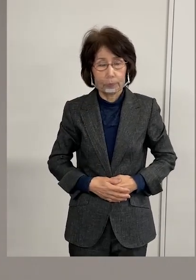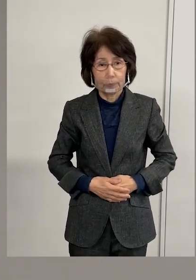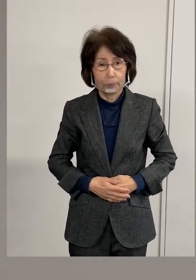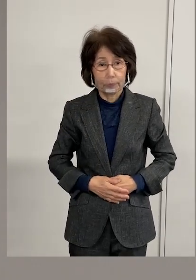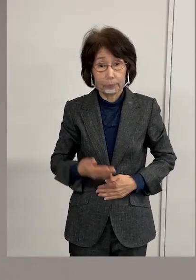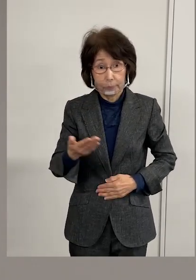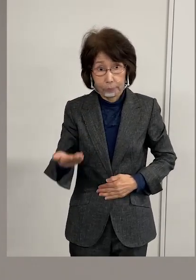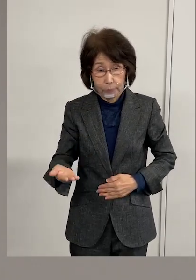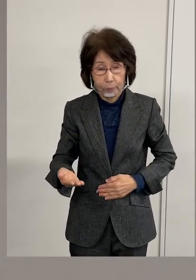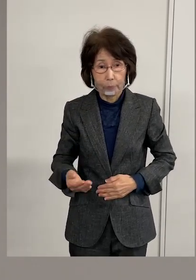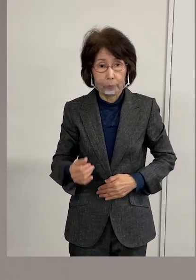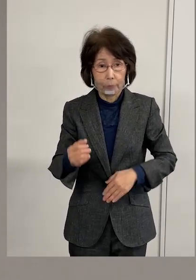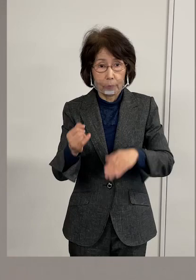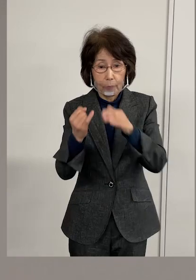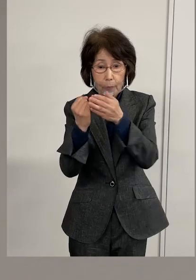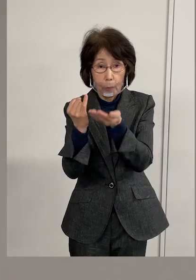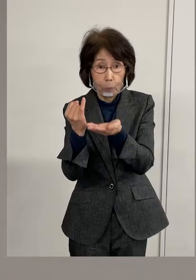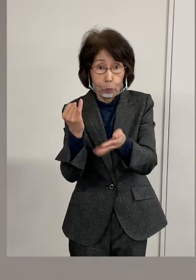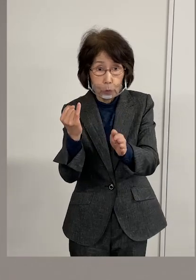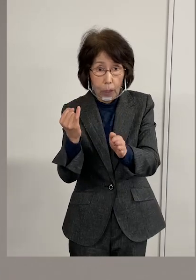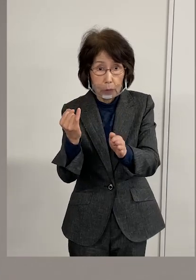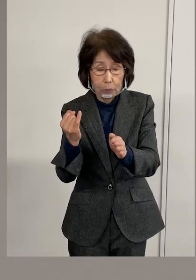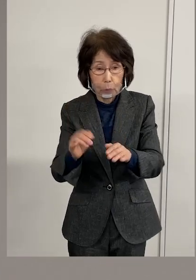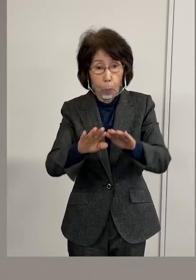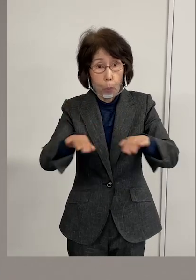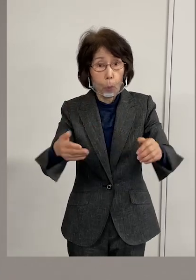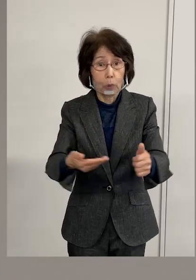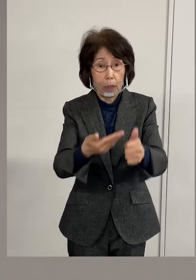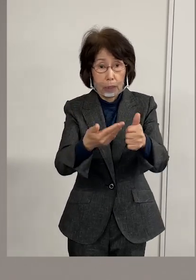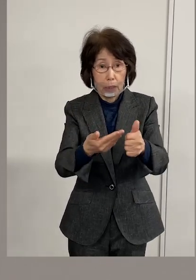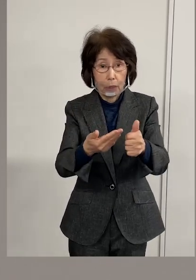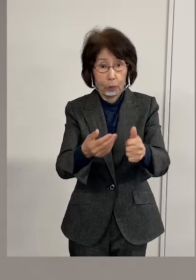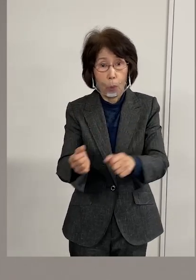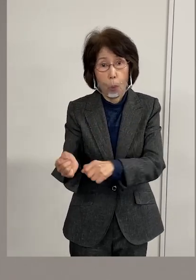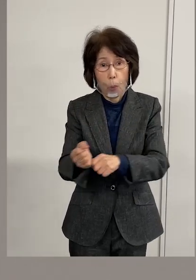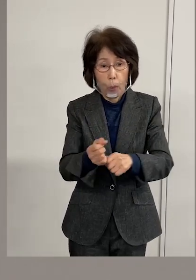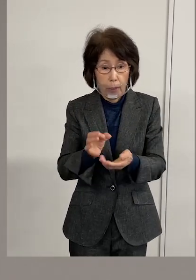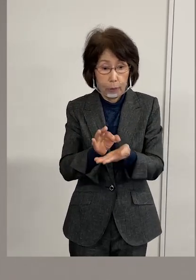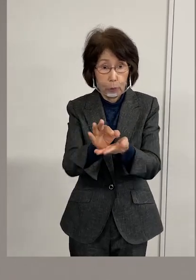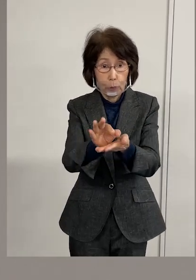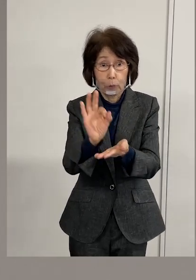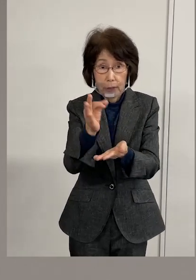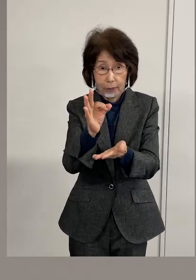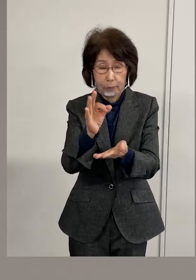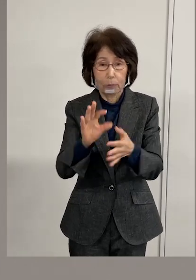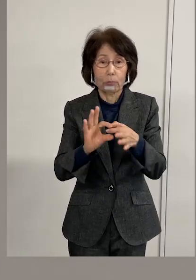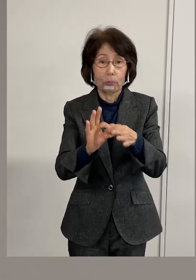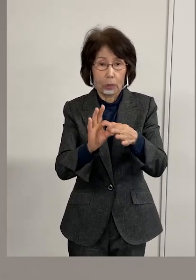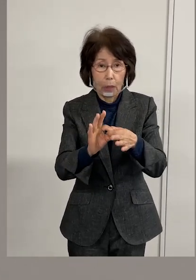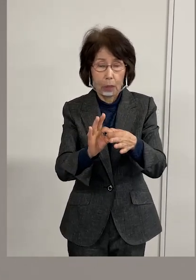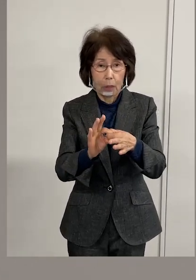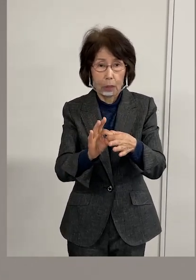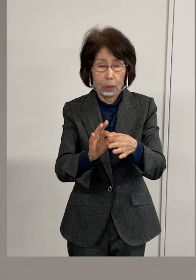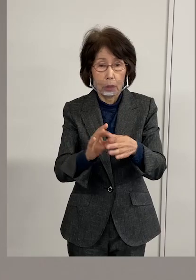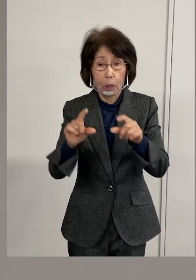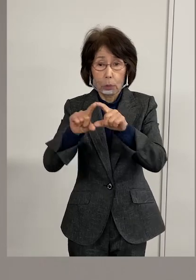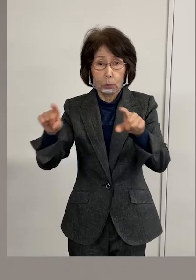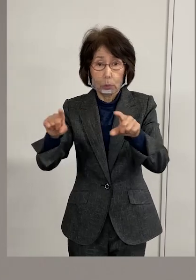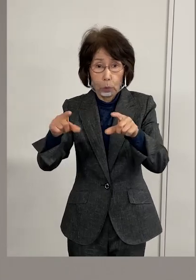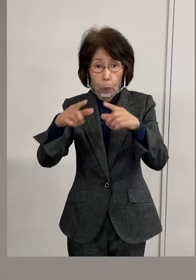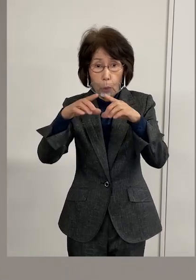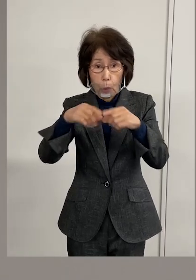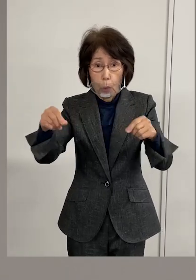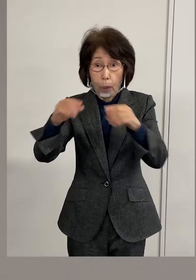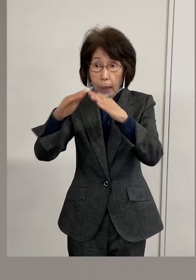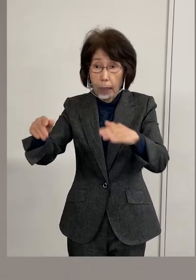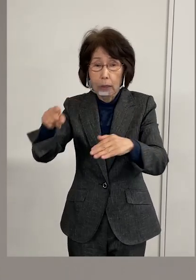次に出産子育て応援給付金ですけれども、特に通常国会の中でも多分子